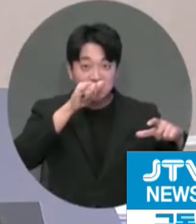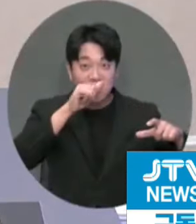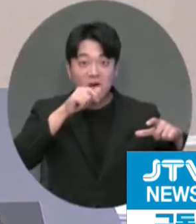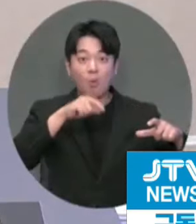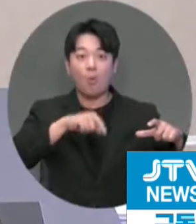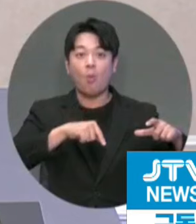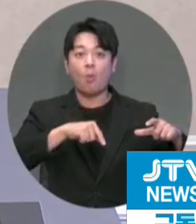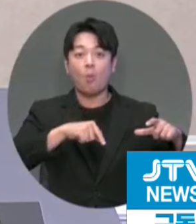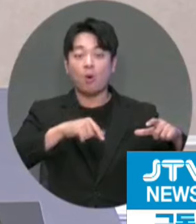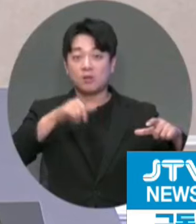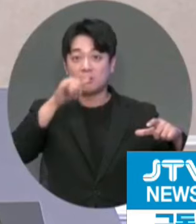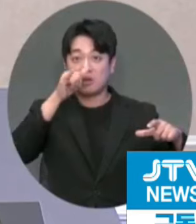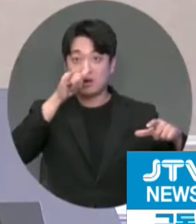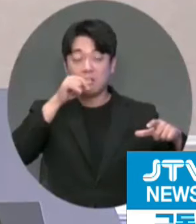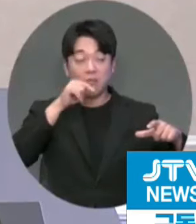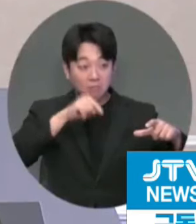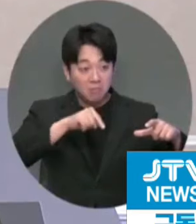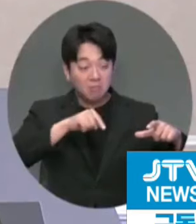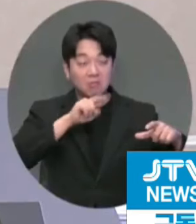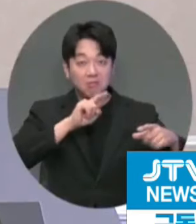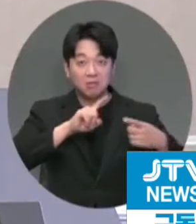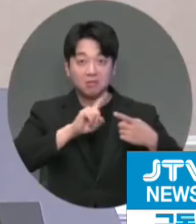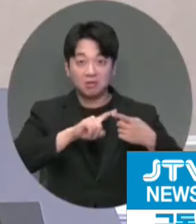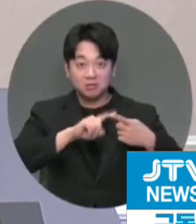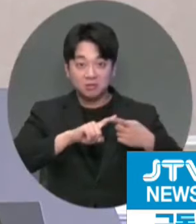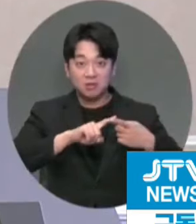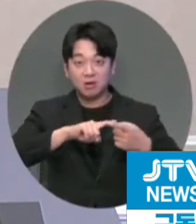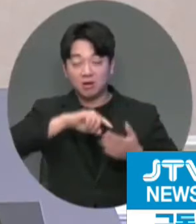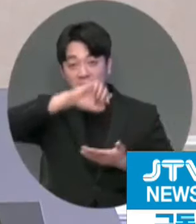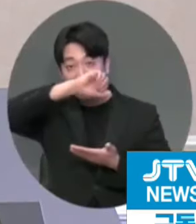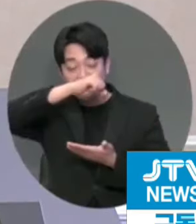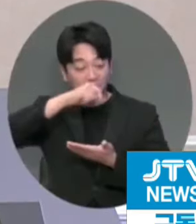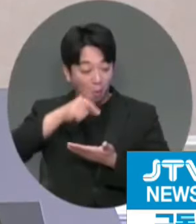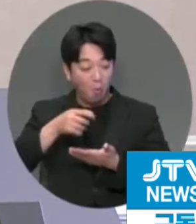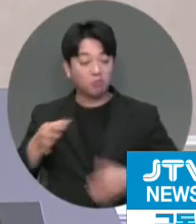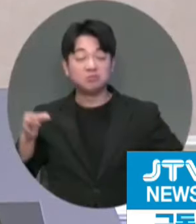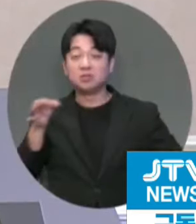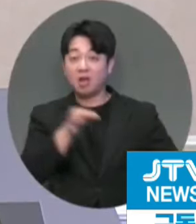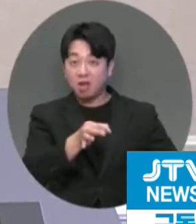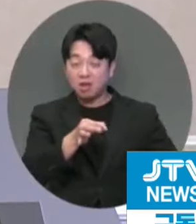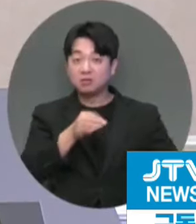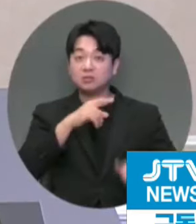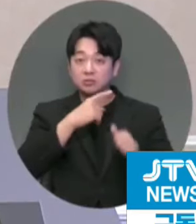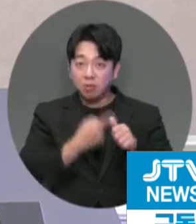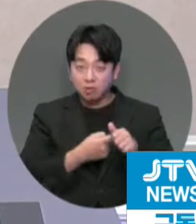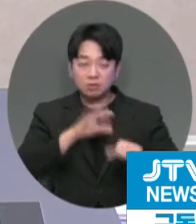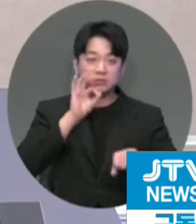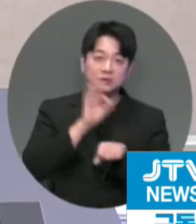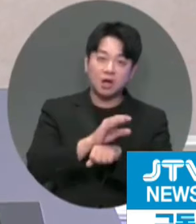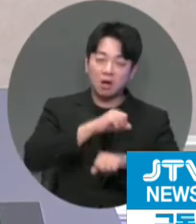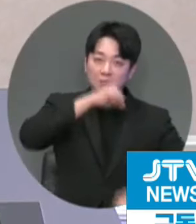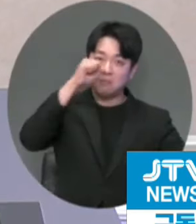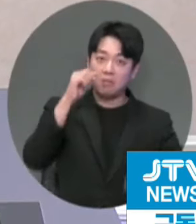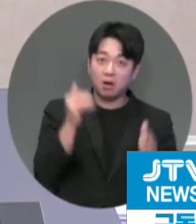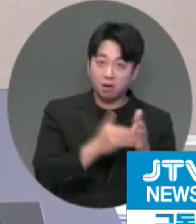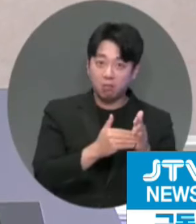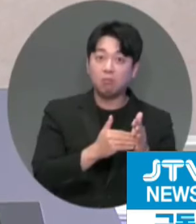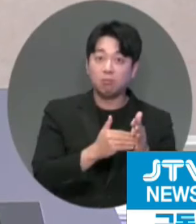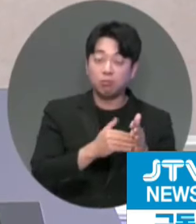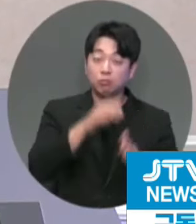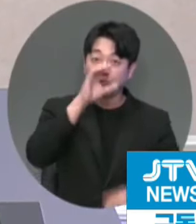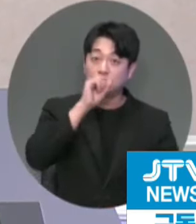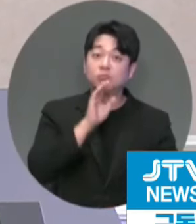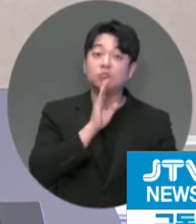요지 명소에 그 예산을 저희가 힘을 합쳐서 외통위에서 해준 적이 있거든요. 그래서 국정감사가 그렇게 기능하기도